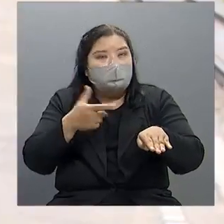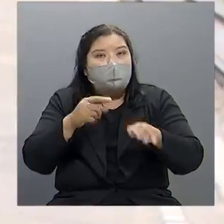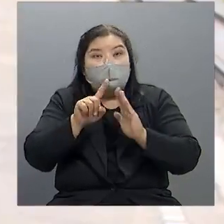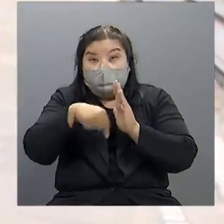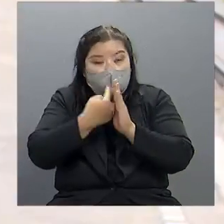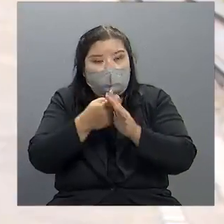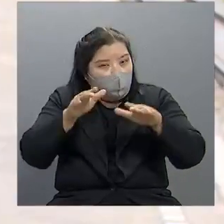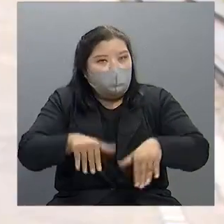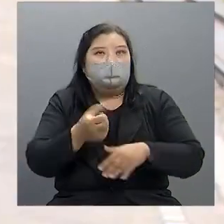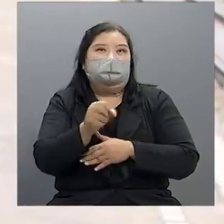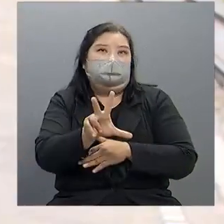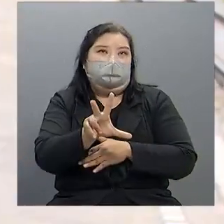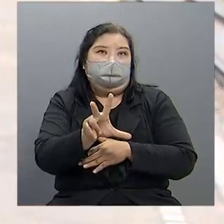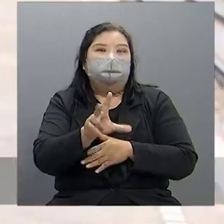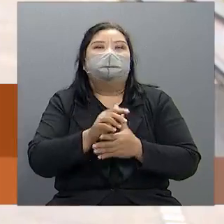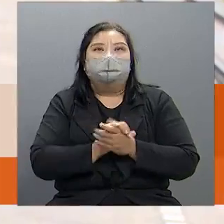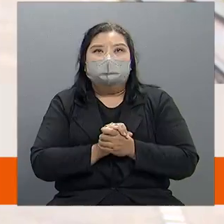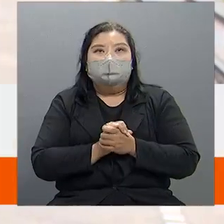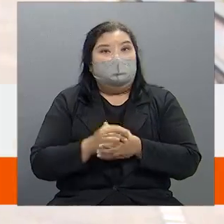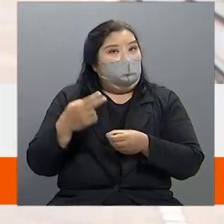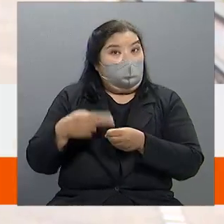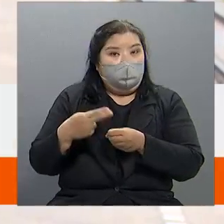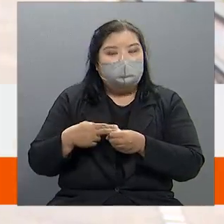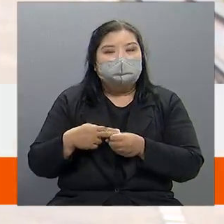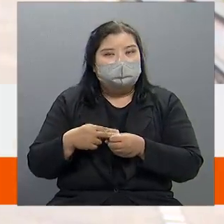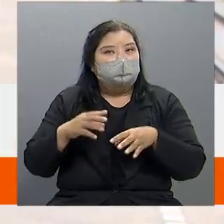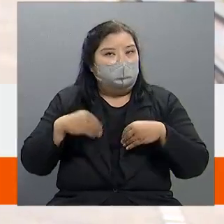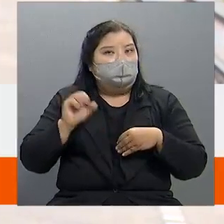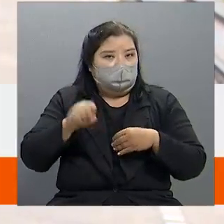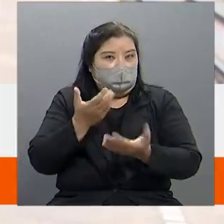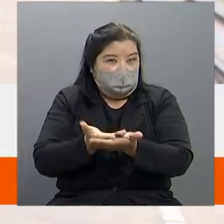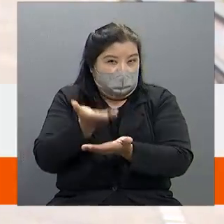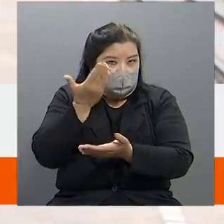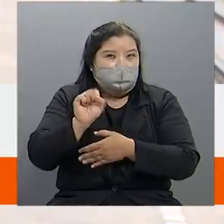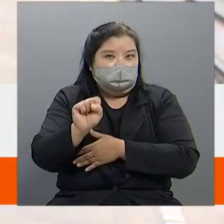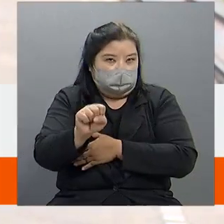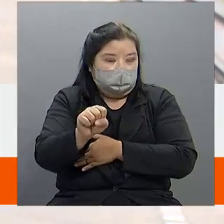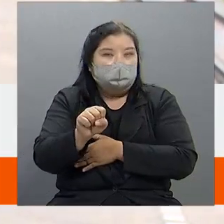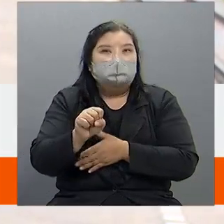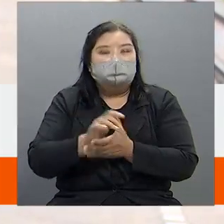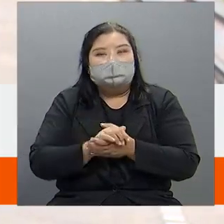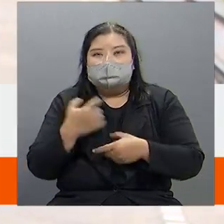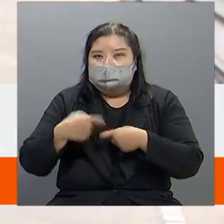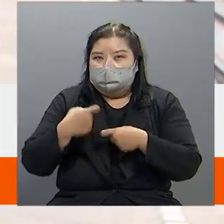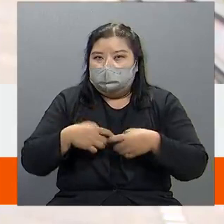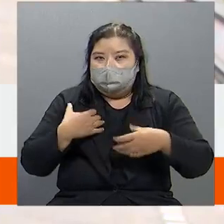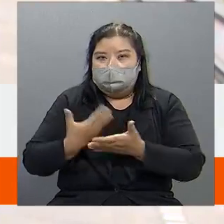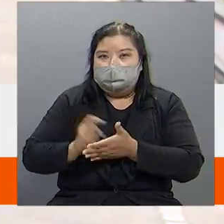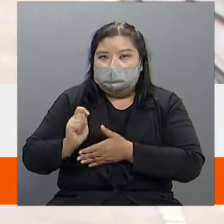ในส่วนของน้ำมันขึ้นเป็นอุปสรรคแน่นะฮะกับยิ่งขึ้นมากก็เป็นอุปสรรคในค่าดำเนินของราคาน้ำมันที่เกิดขึ้นราค